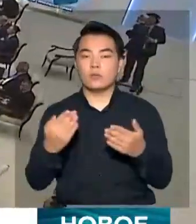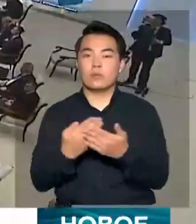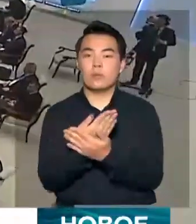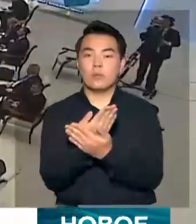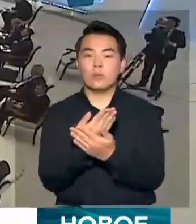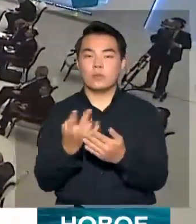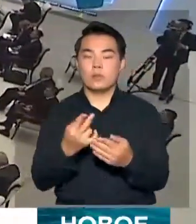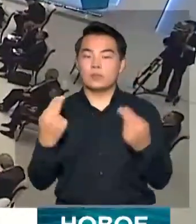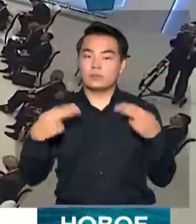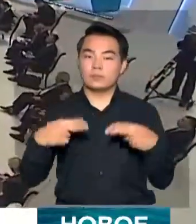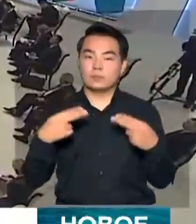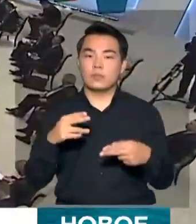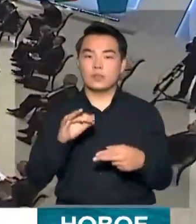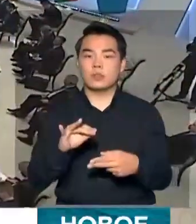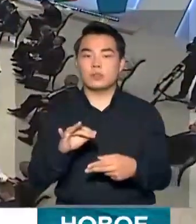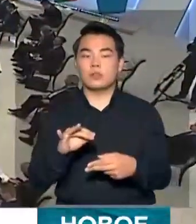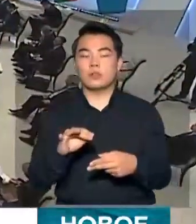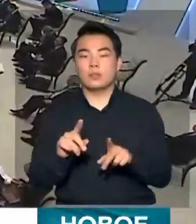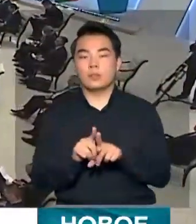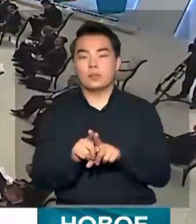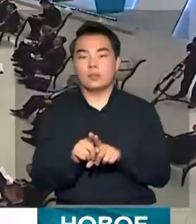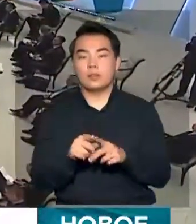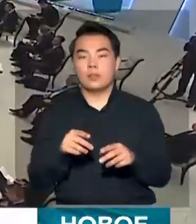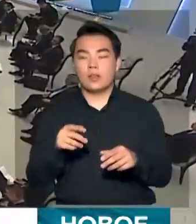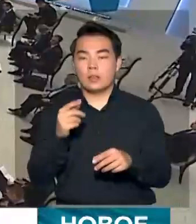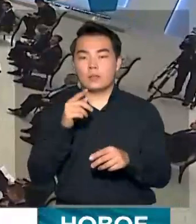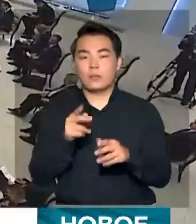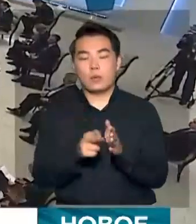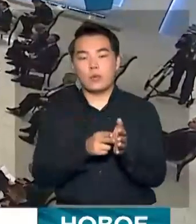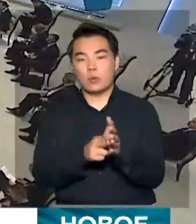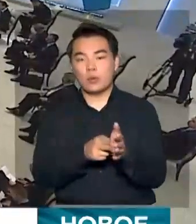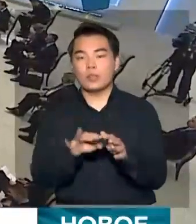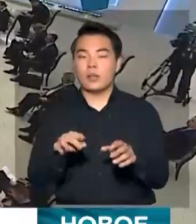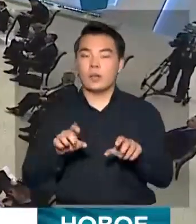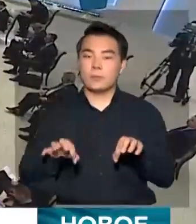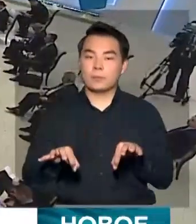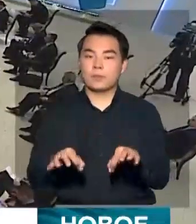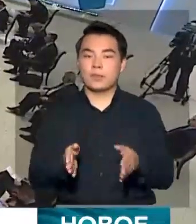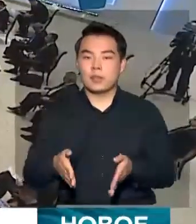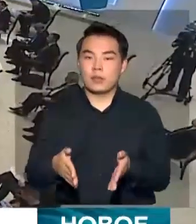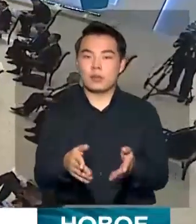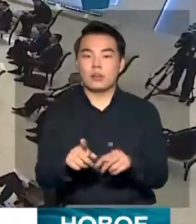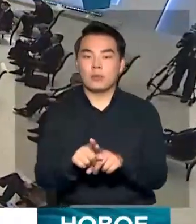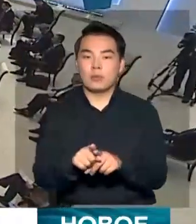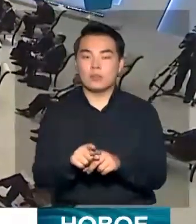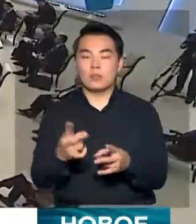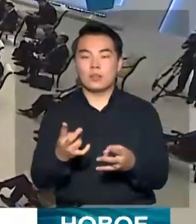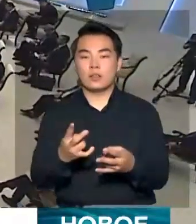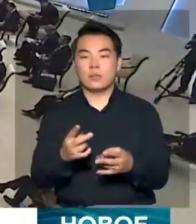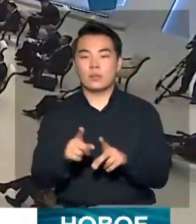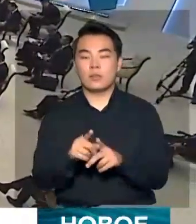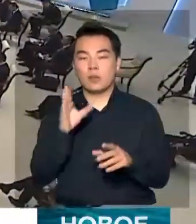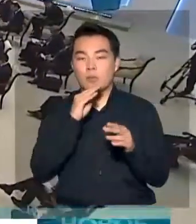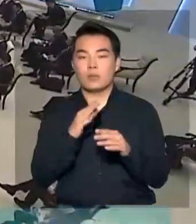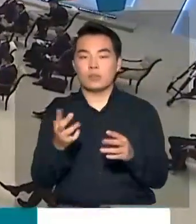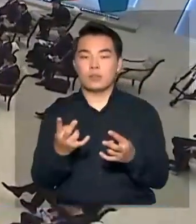керек. Сондай-ақ, қолданыстағы темір жол және автокөлік бағыттарына балама жолдар табу үшін